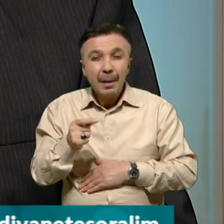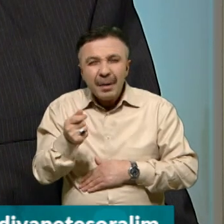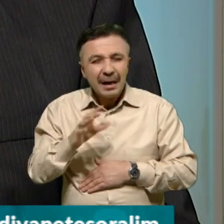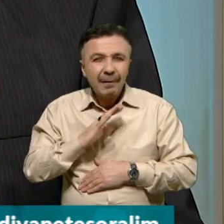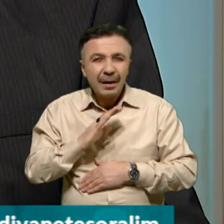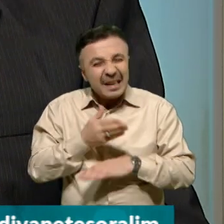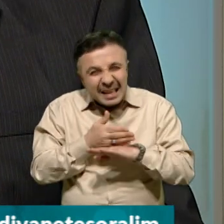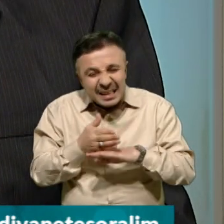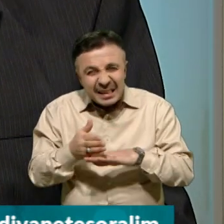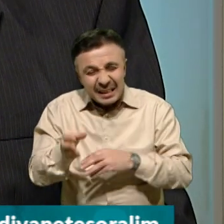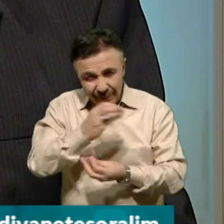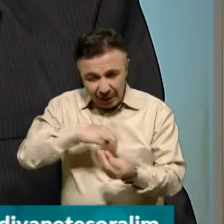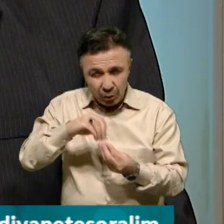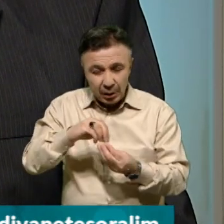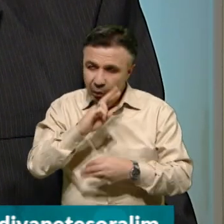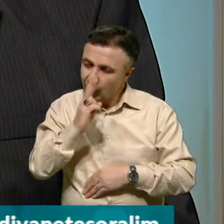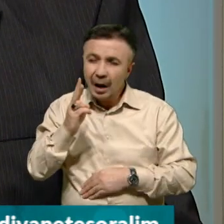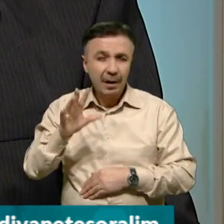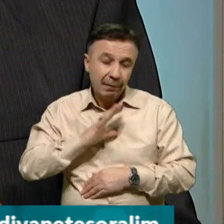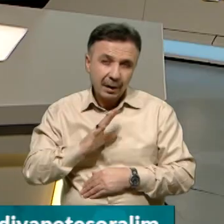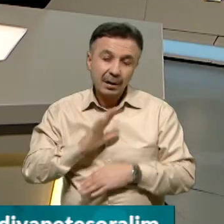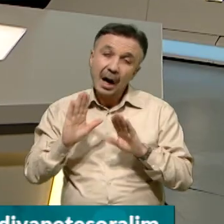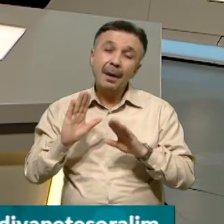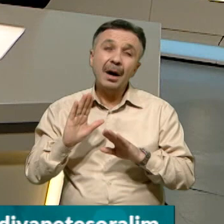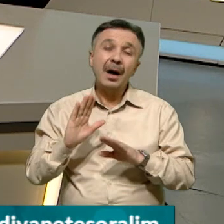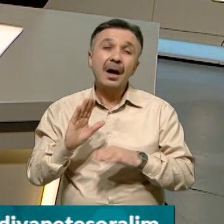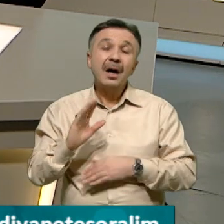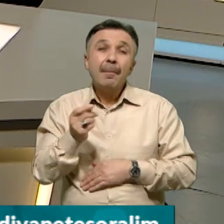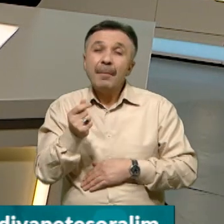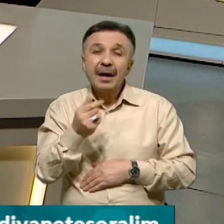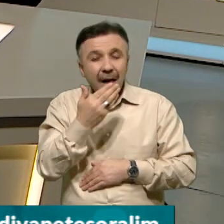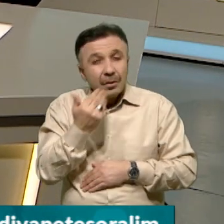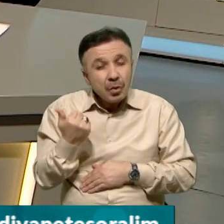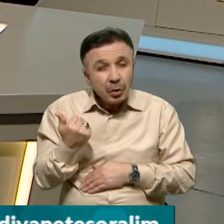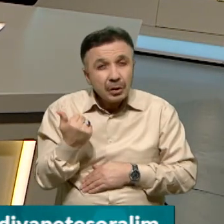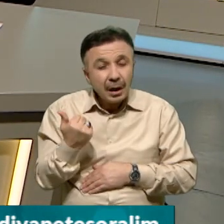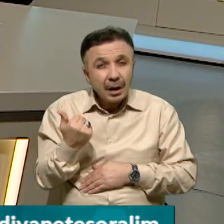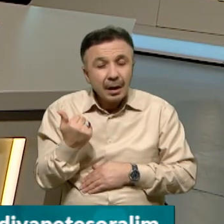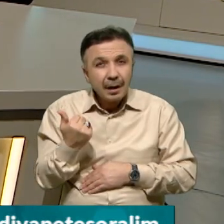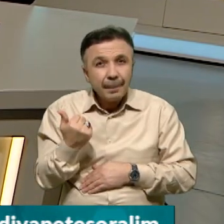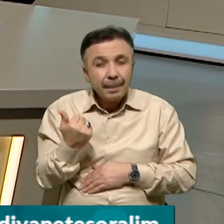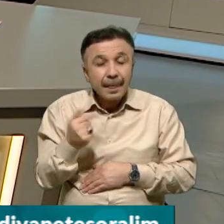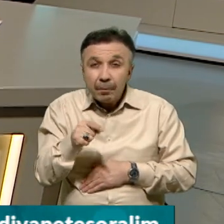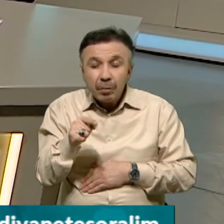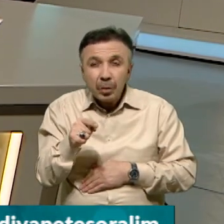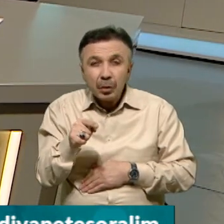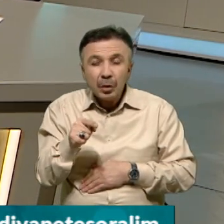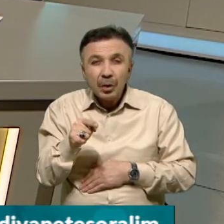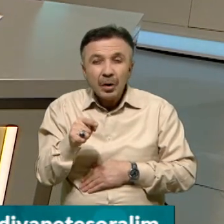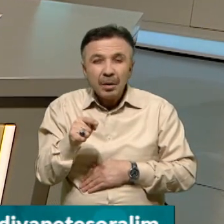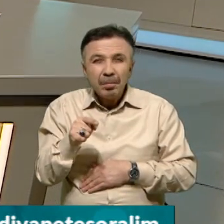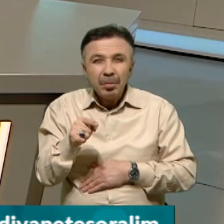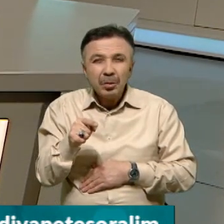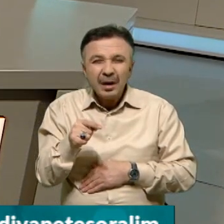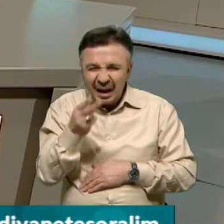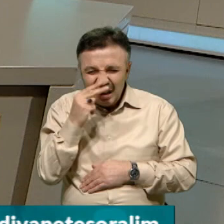düşersek elbette günahtır bu. Ama ödeme imkanı yoksa, hakikaten bir sıkıntı varsa bunu muhtet hale getirmemek